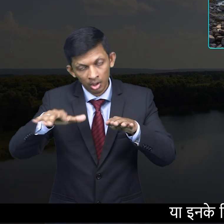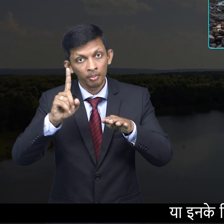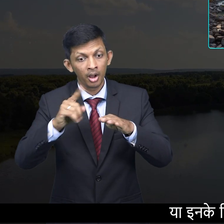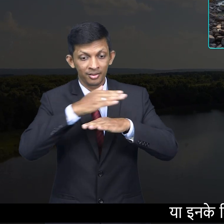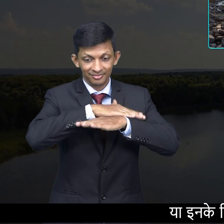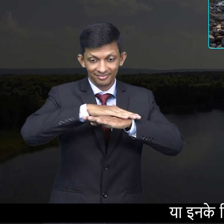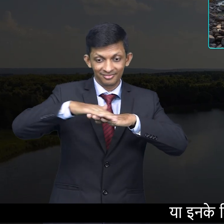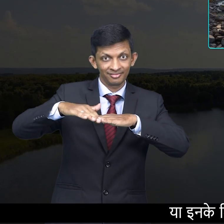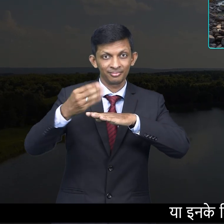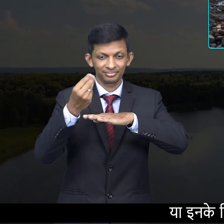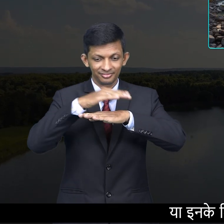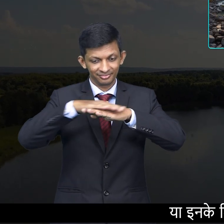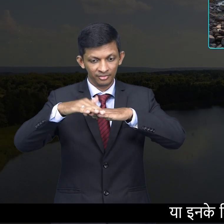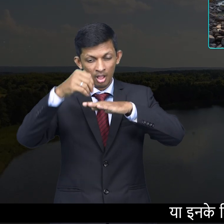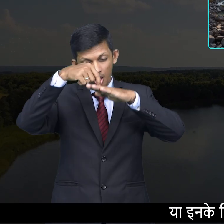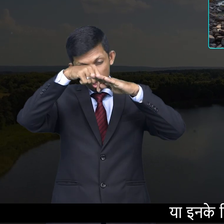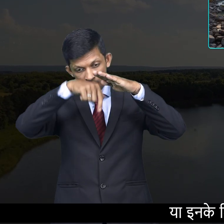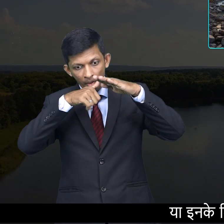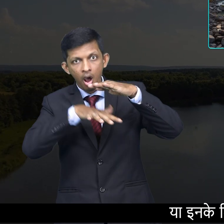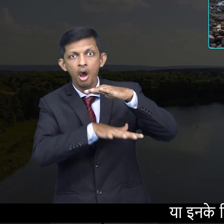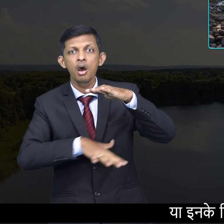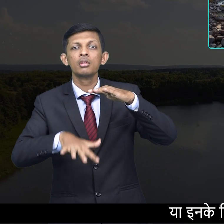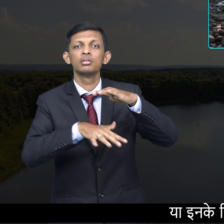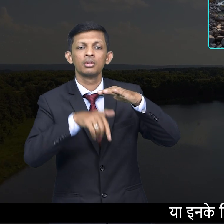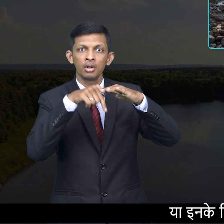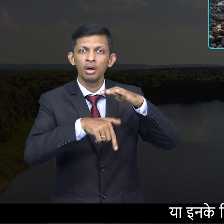या इनके मिश्रण से पानी प्राप्त करते हैं।